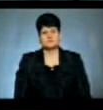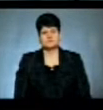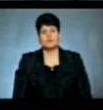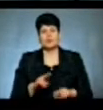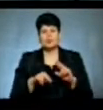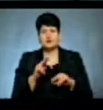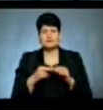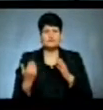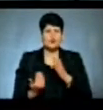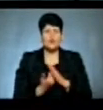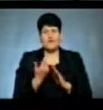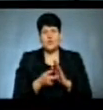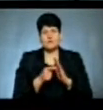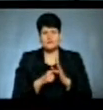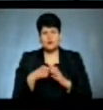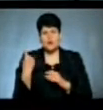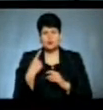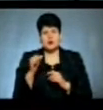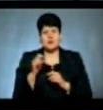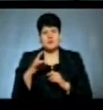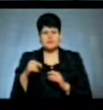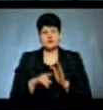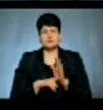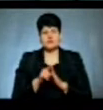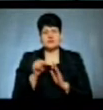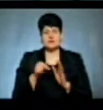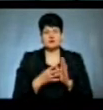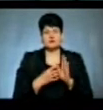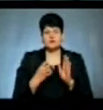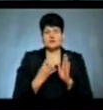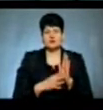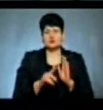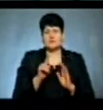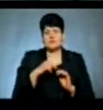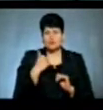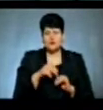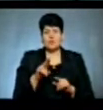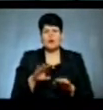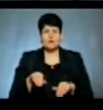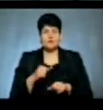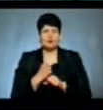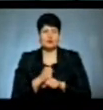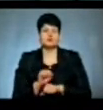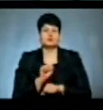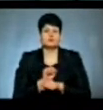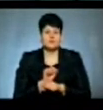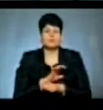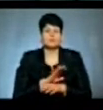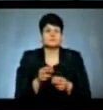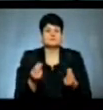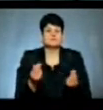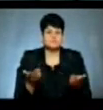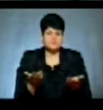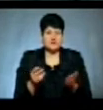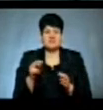Будівництво нового приміщення обласного архіву розпочали в 1991 році. Згодом роботи припинили через відсутність фінансування.